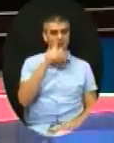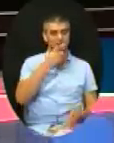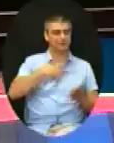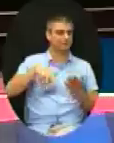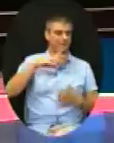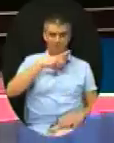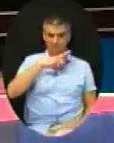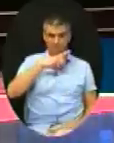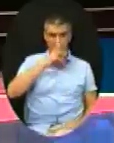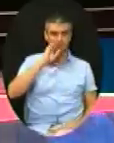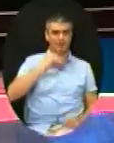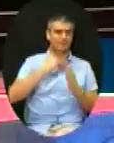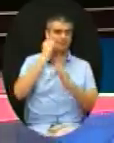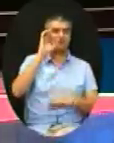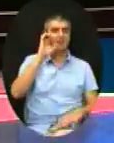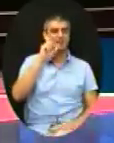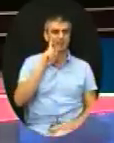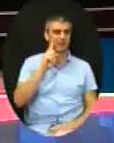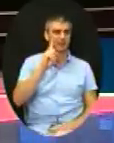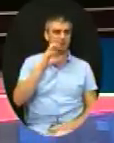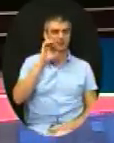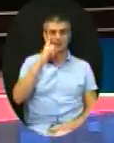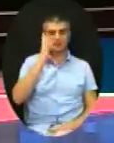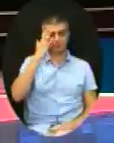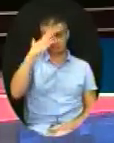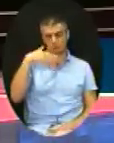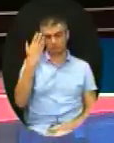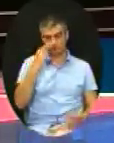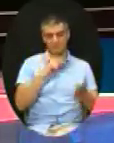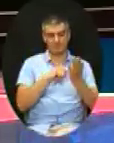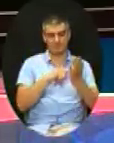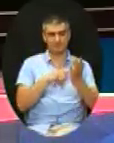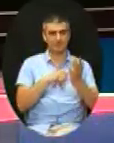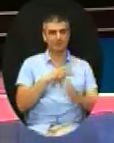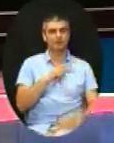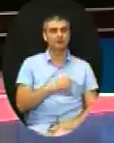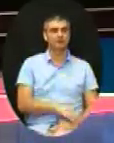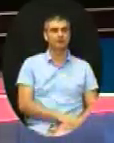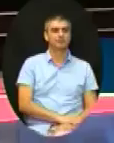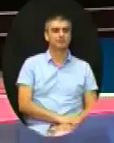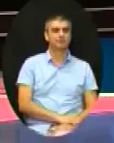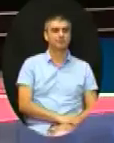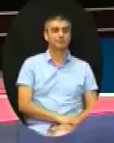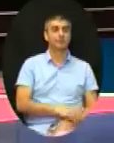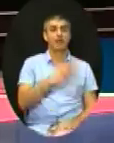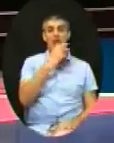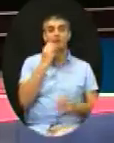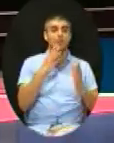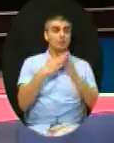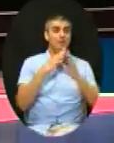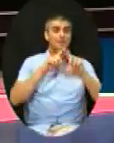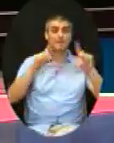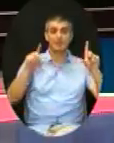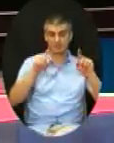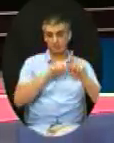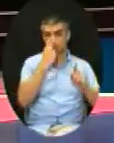וסביבתה, זה לא רק E1, זה גם מעבר ל-E1. זה E1 מאוד מוכר, אז מציינים את השם. זה בסביבות 400 מבנים, כמו זה שאנחנו